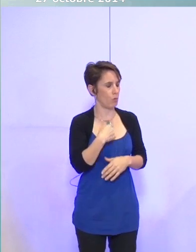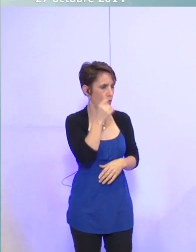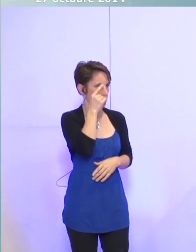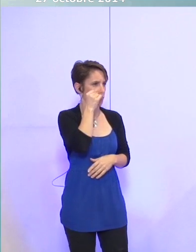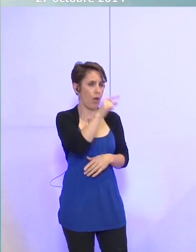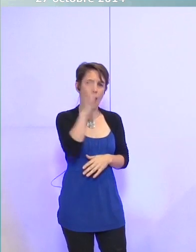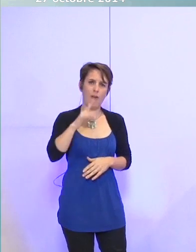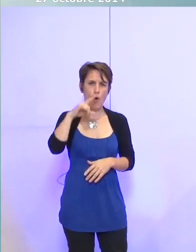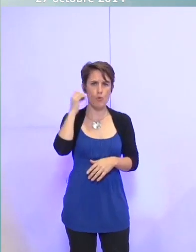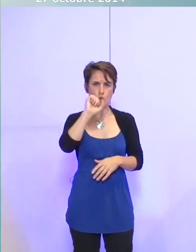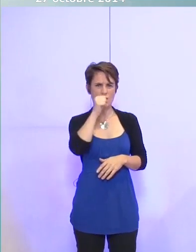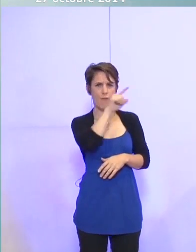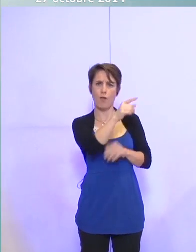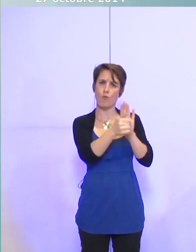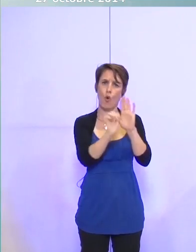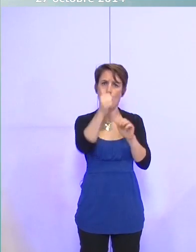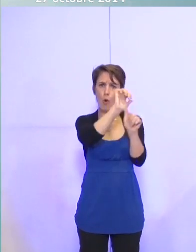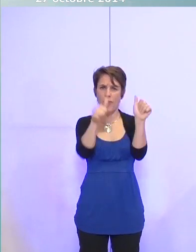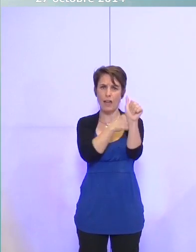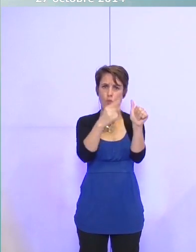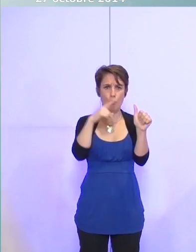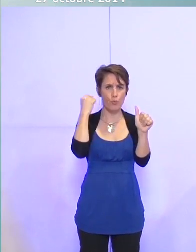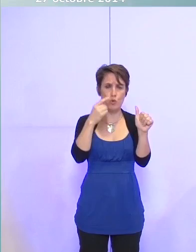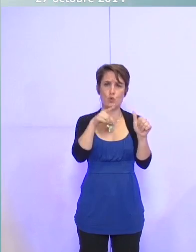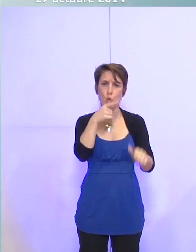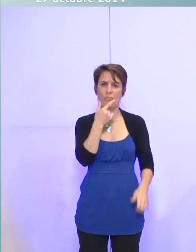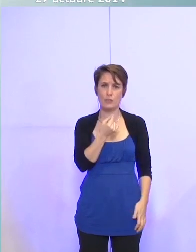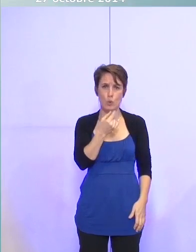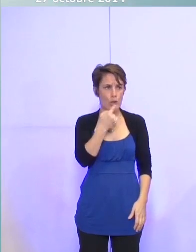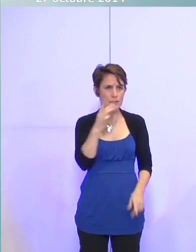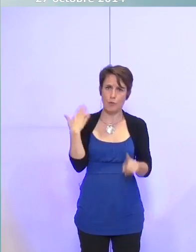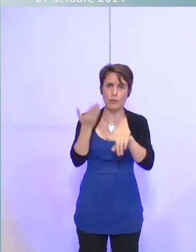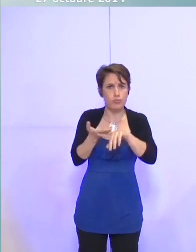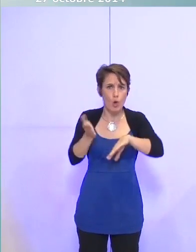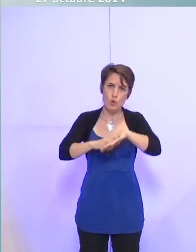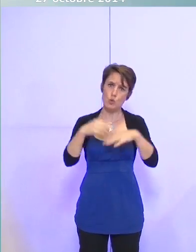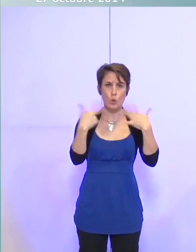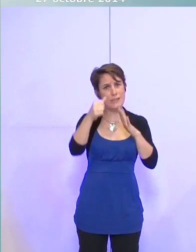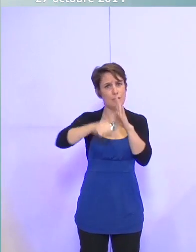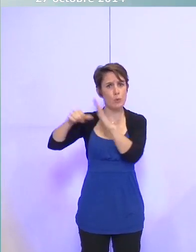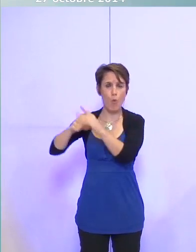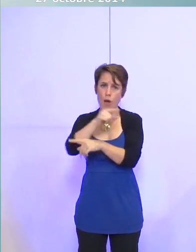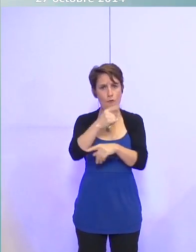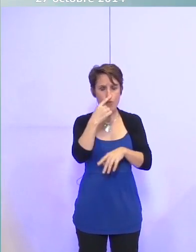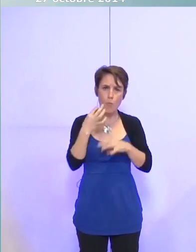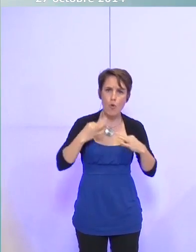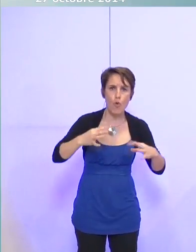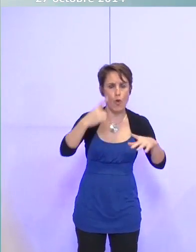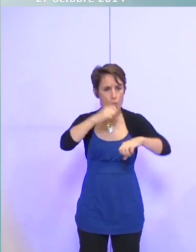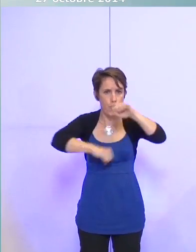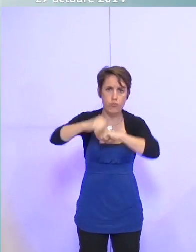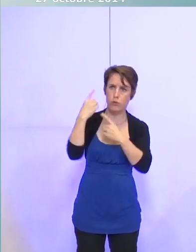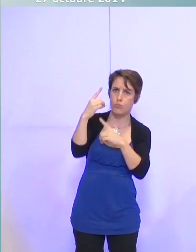adjoint de monsieur Destaux. Donc, je pense qu'en 18 mois, vous aviez le temps de faire un certain nombre d'actions juridiques contre les procédures au